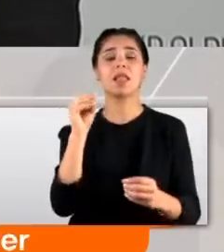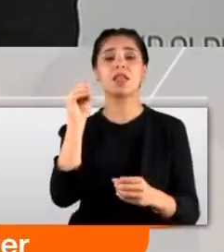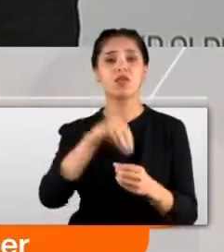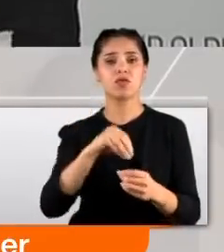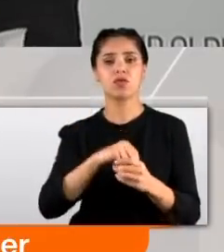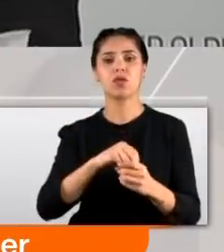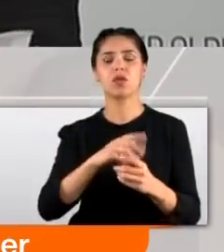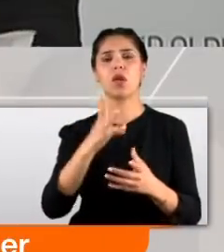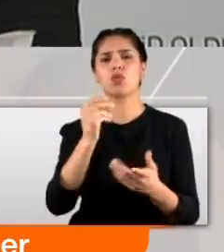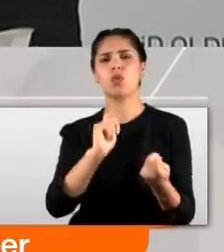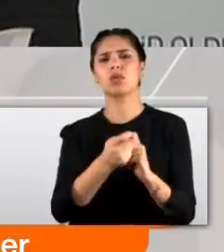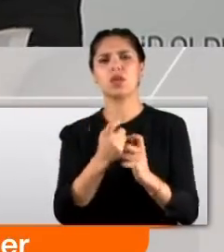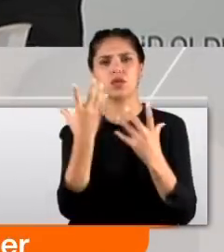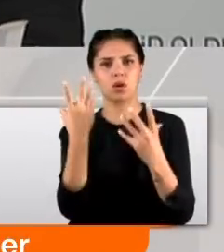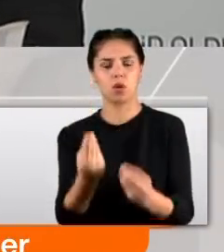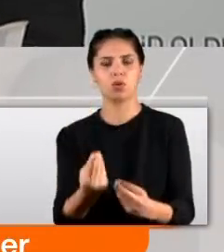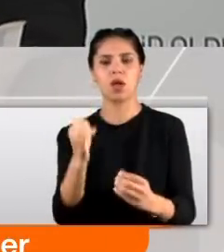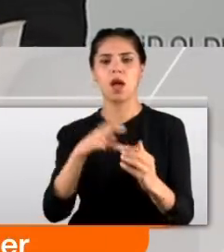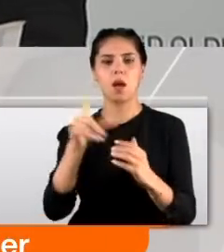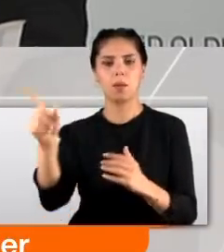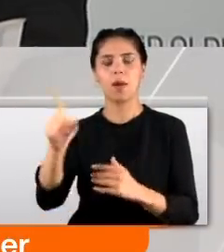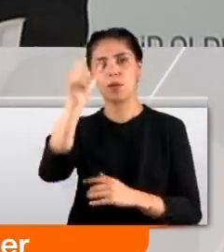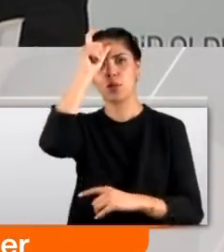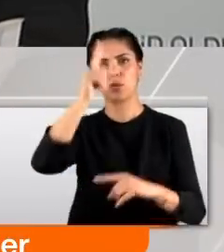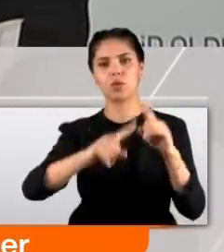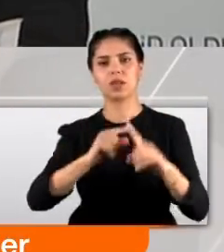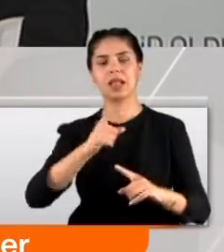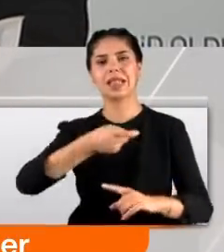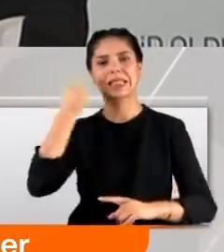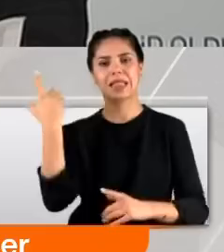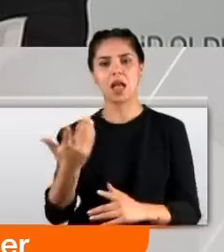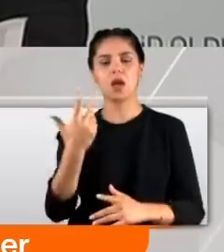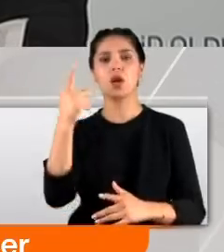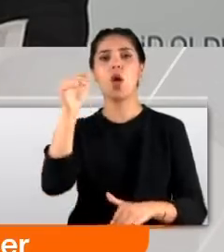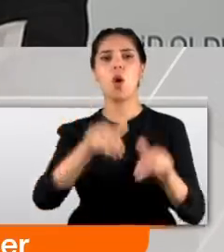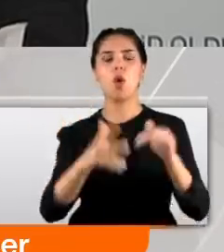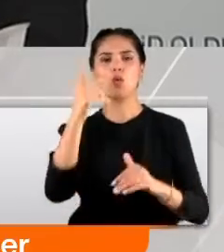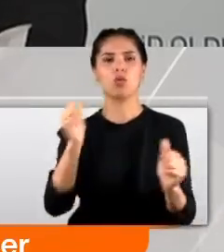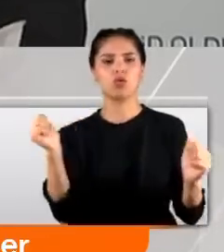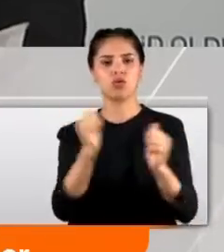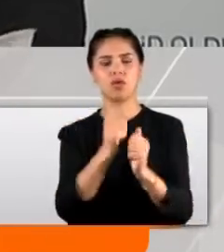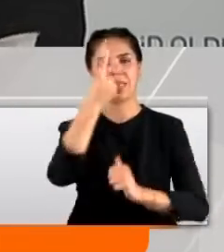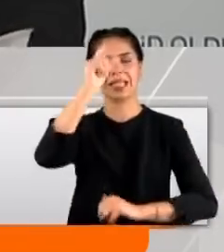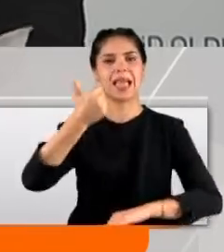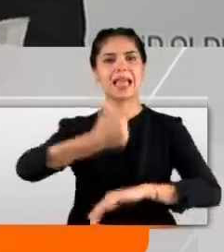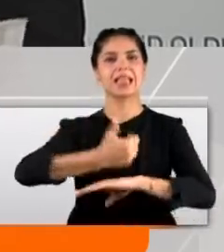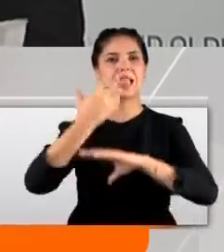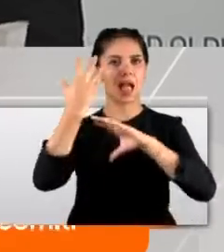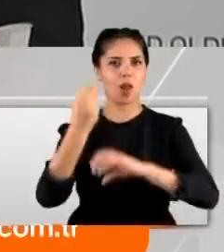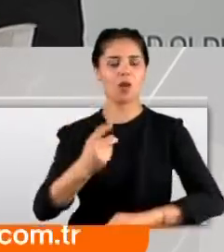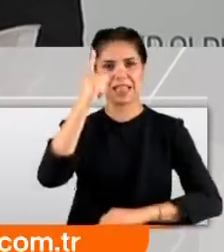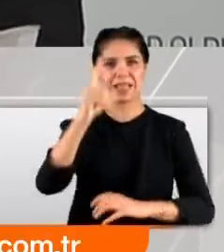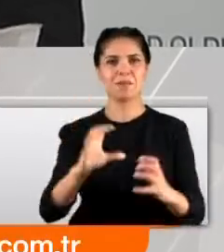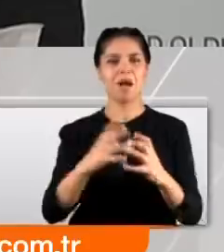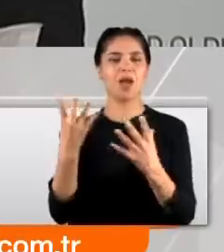çok köklü değişikliğe imza atıldı. AK Parti Türk siyasi tarihinde oylarını 3 kez artırarak tek başına iktidara gelen de ilk